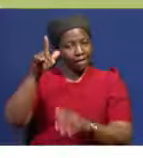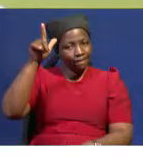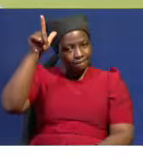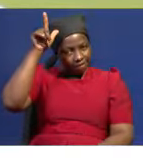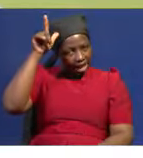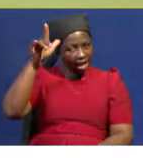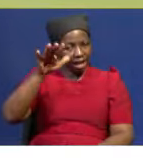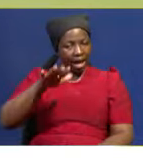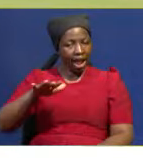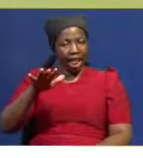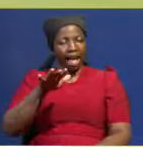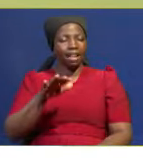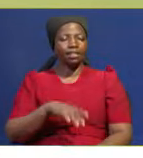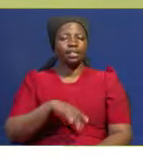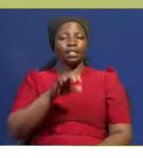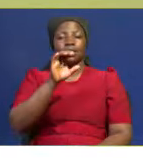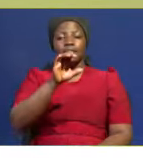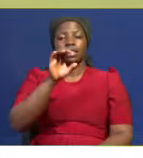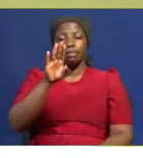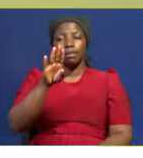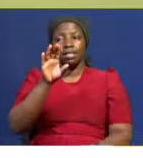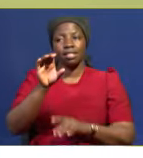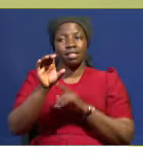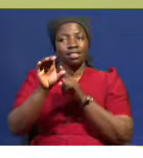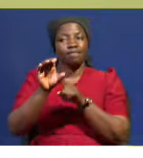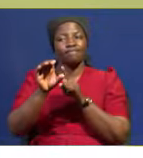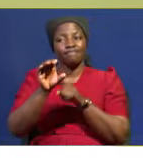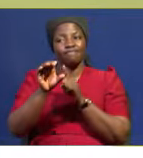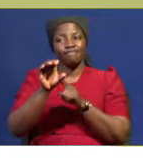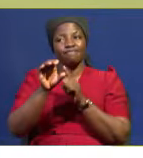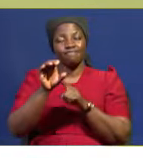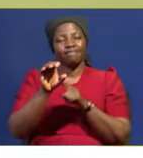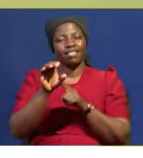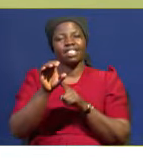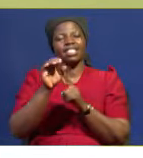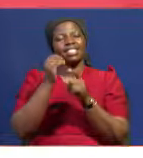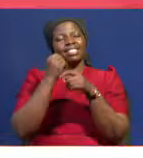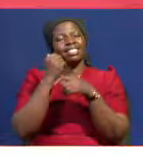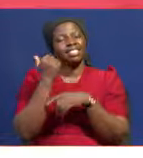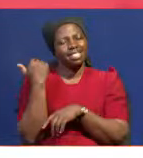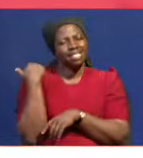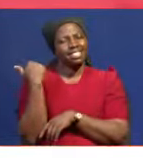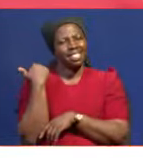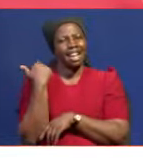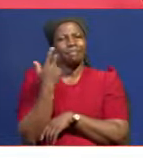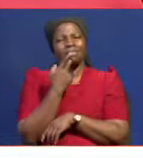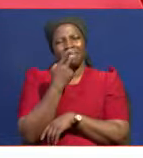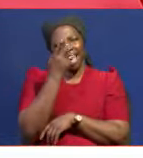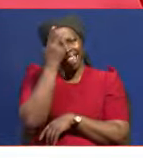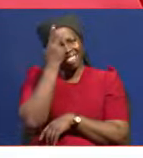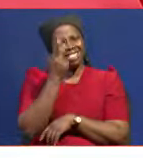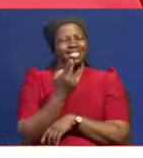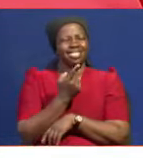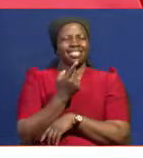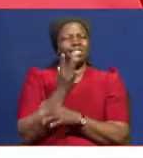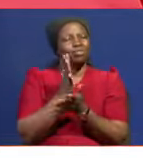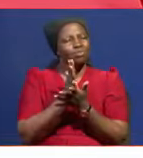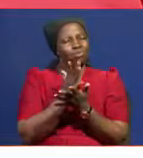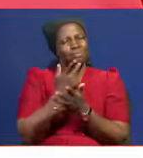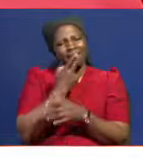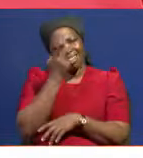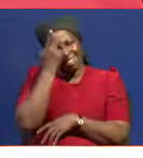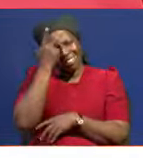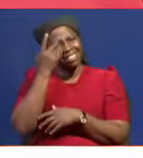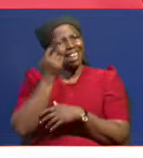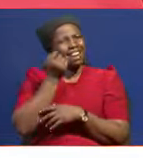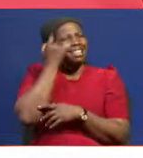Hii CBC is a bit CBC na sumbua wazazi kidogo, wazazi hawaielewi vizuri. Kwa hivyo kama